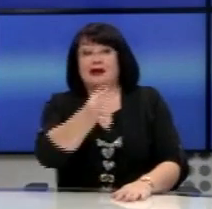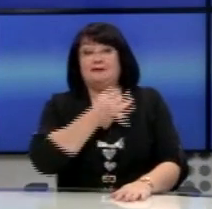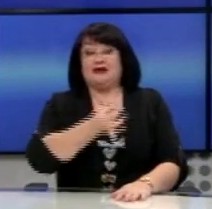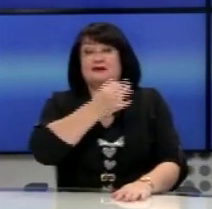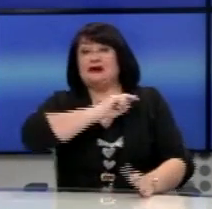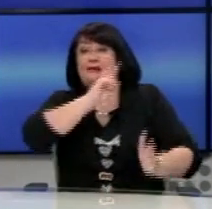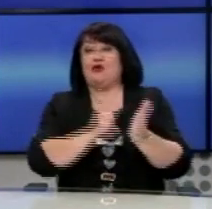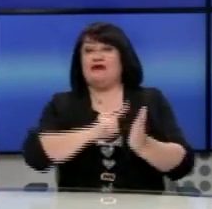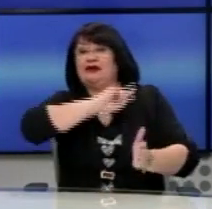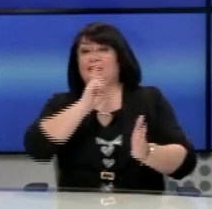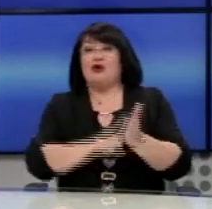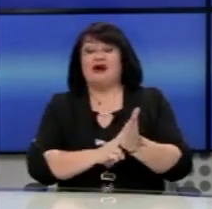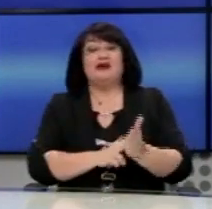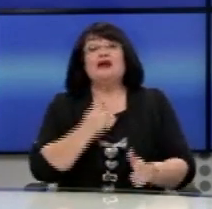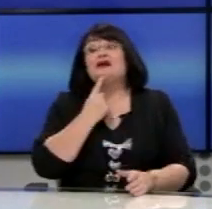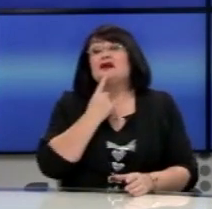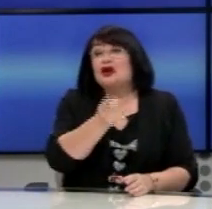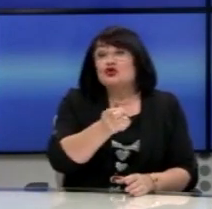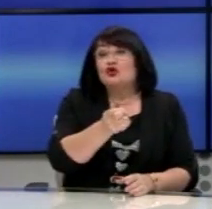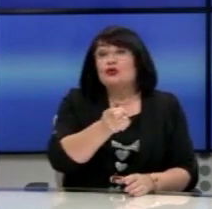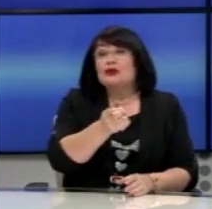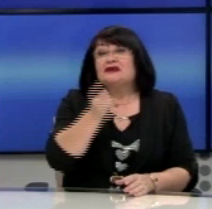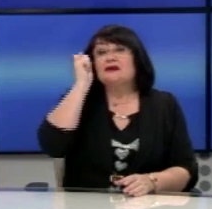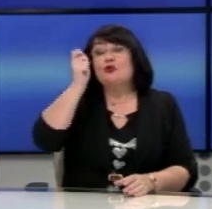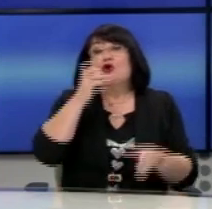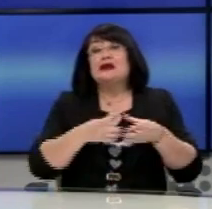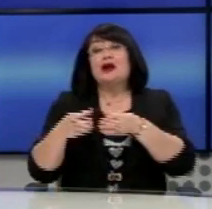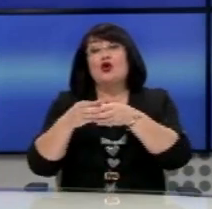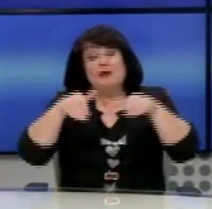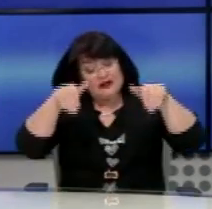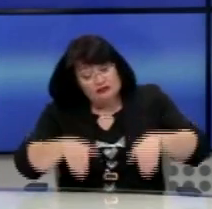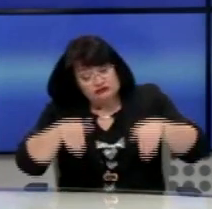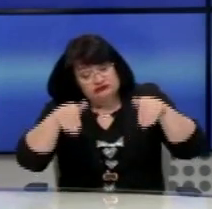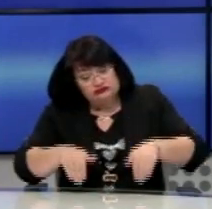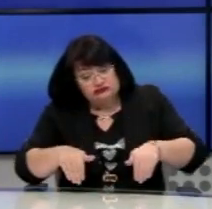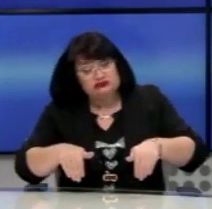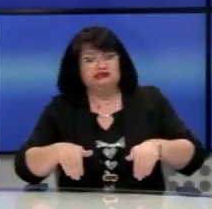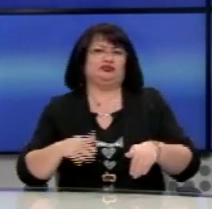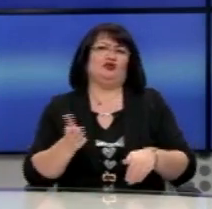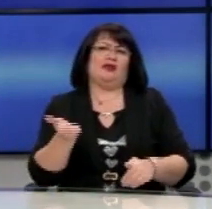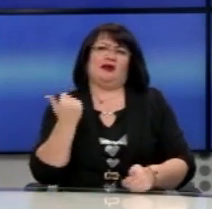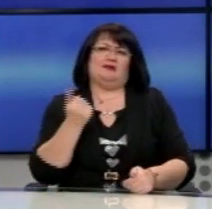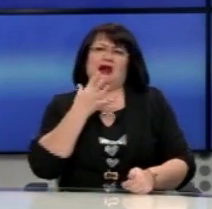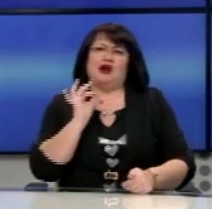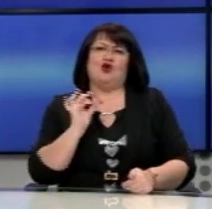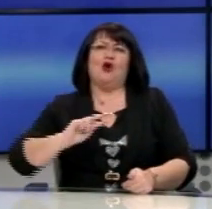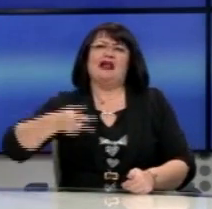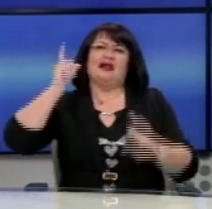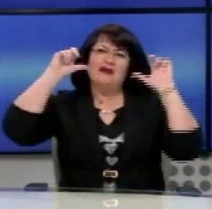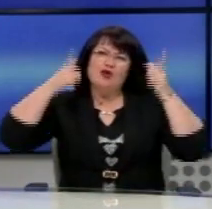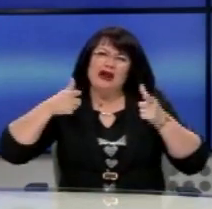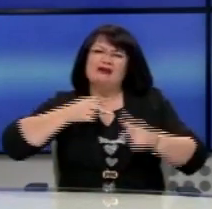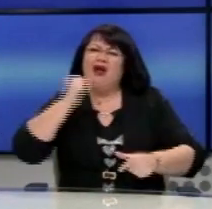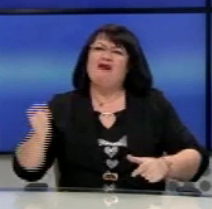απαγορεύσεις, αυτές να τις απευθύνετε στα κόμματα που πειθαρχούν σε αδικαιολόγητες, σε αντιδημοκρατικές